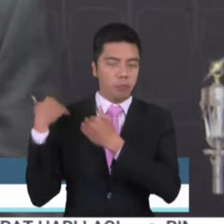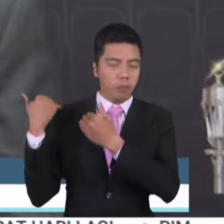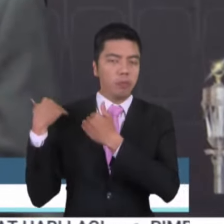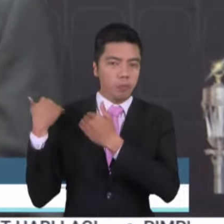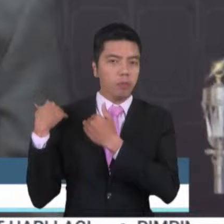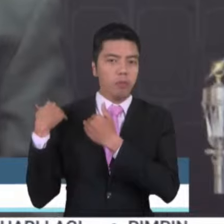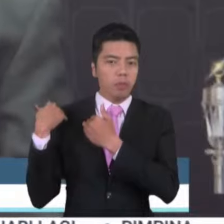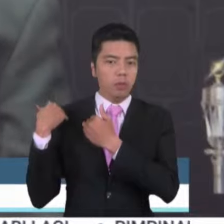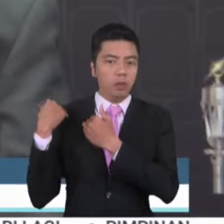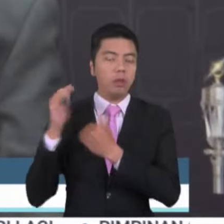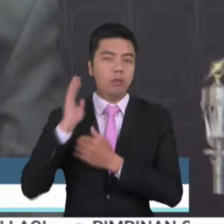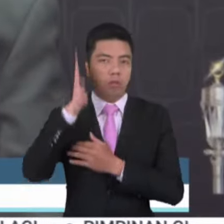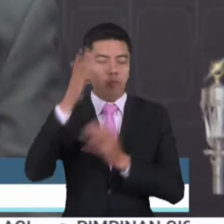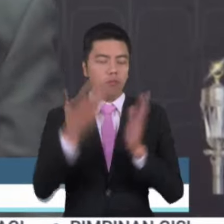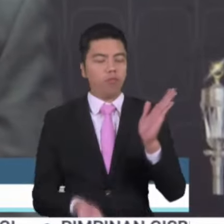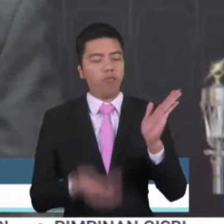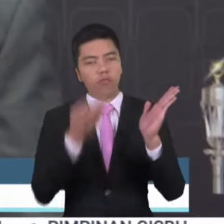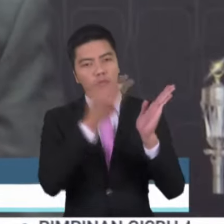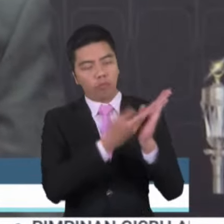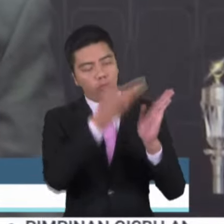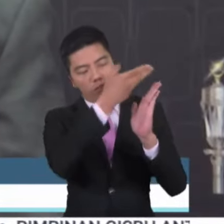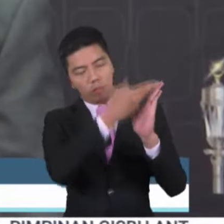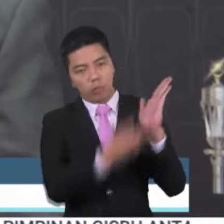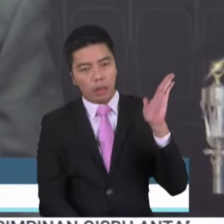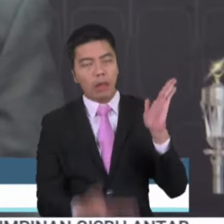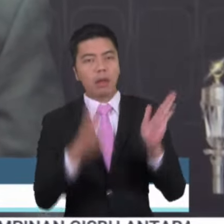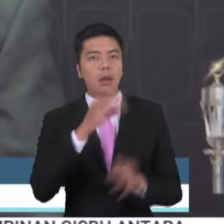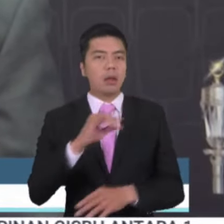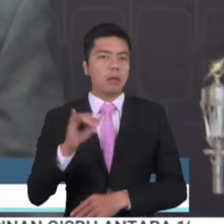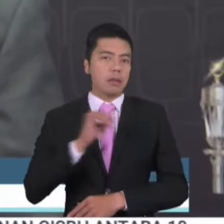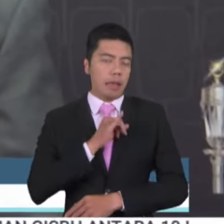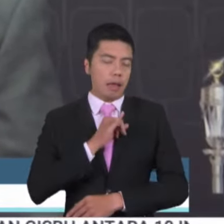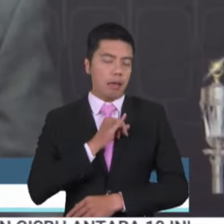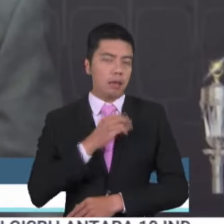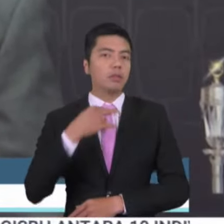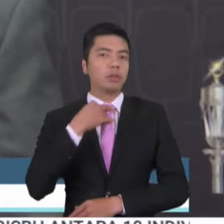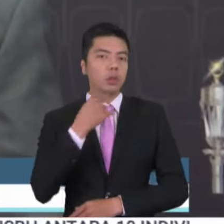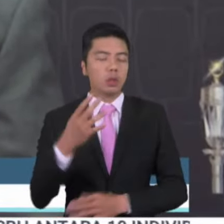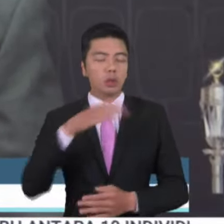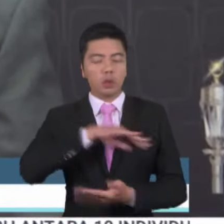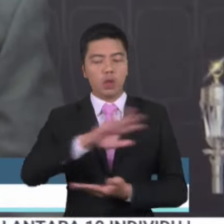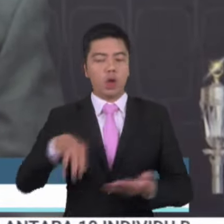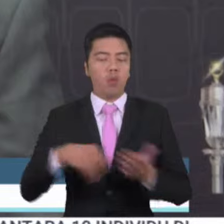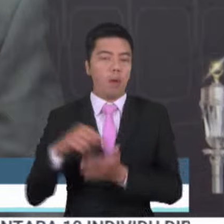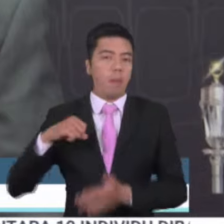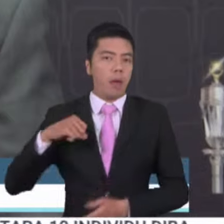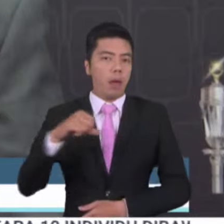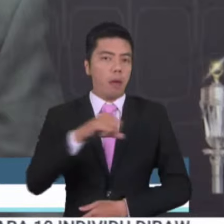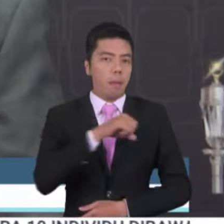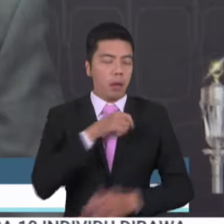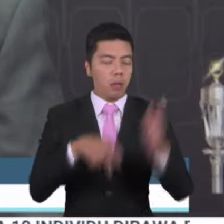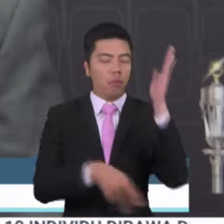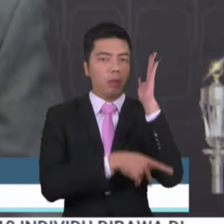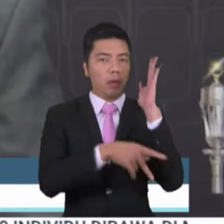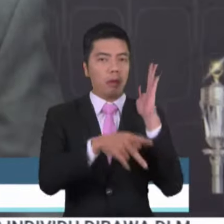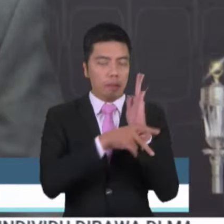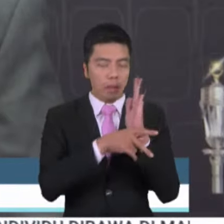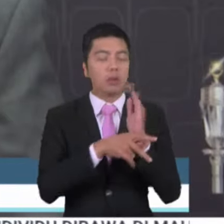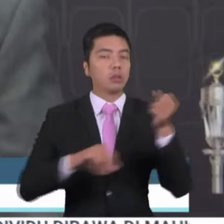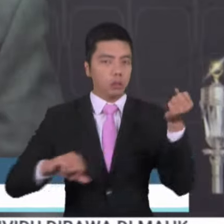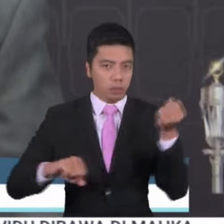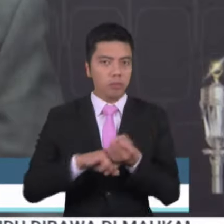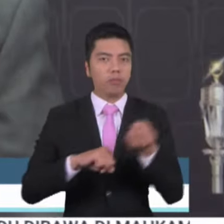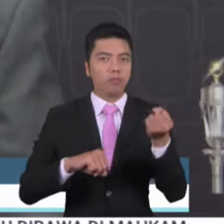akan bentangkan dan saya menyerulah semua ahli parlimen menyokong rang undang-undang